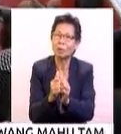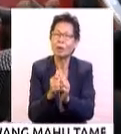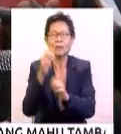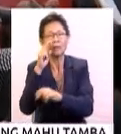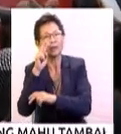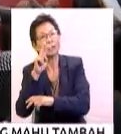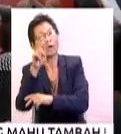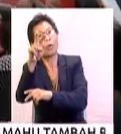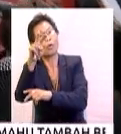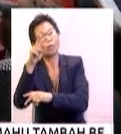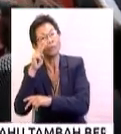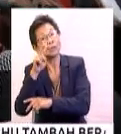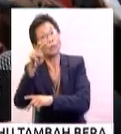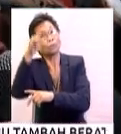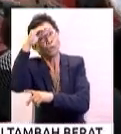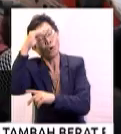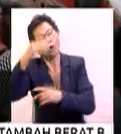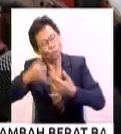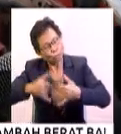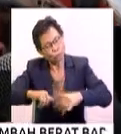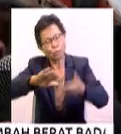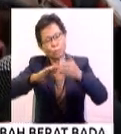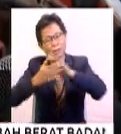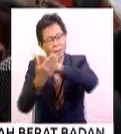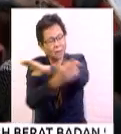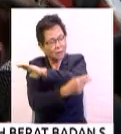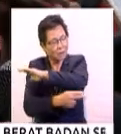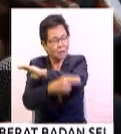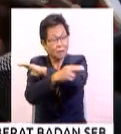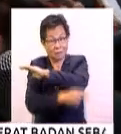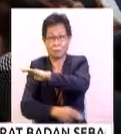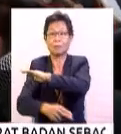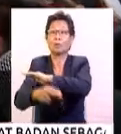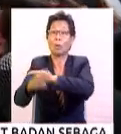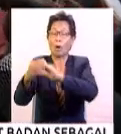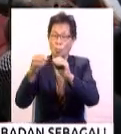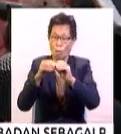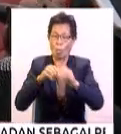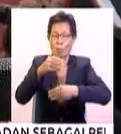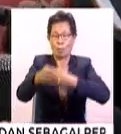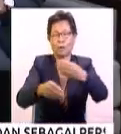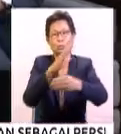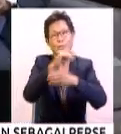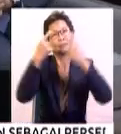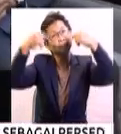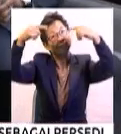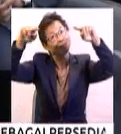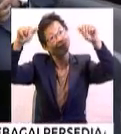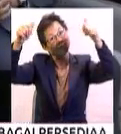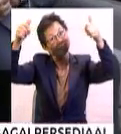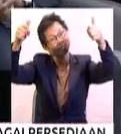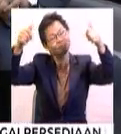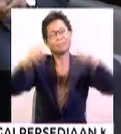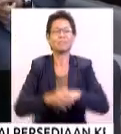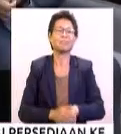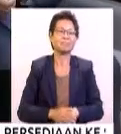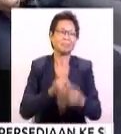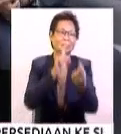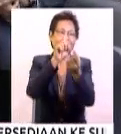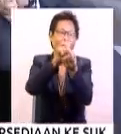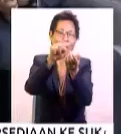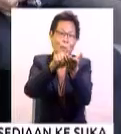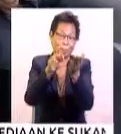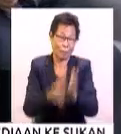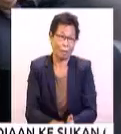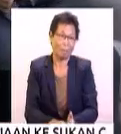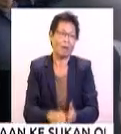melihat Johor terus menjadi sebuah negeri yang lebih maju dan berjaya. Beliau ditemui